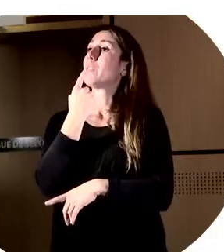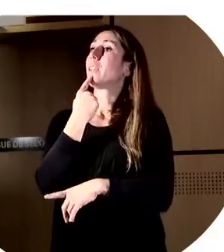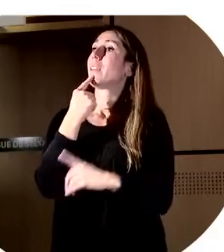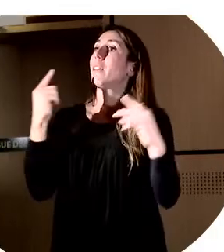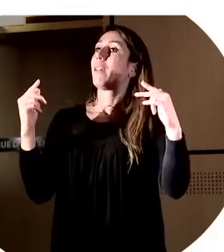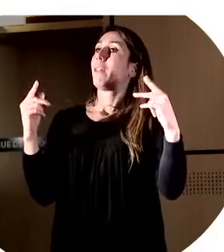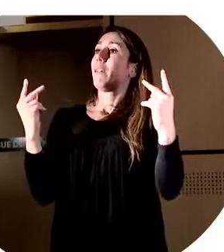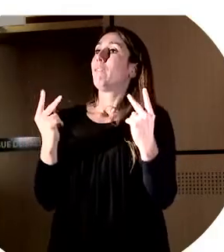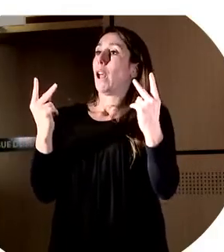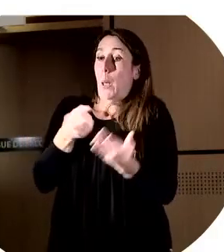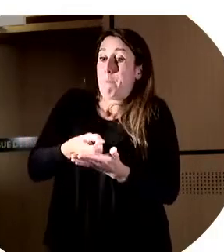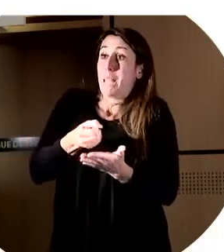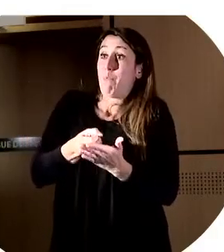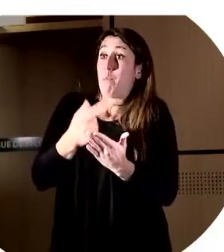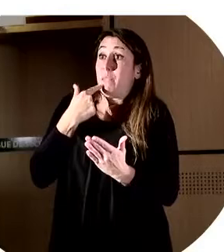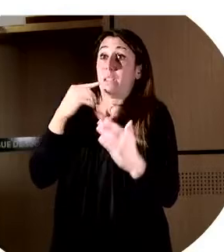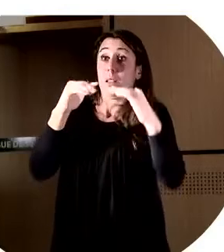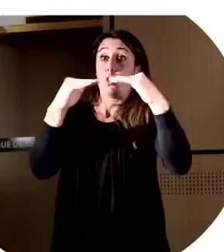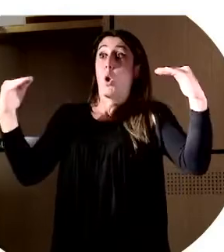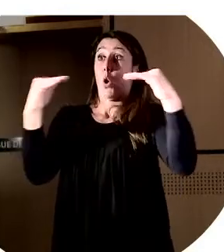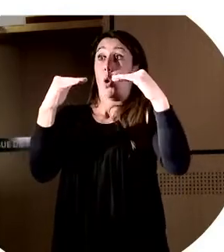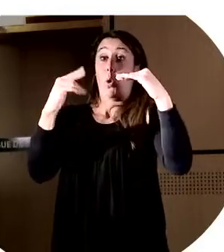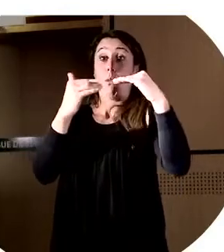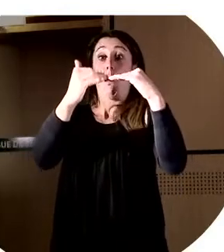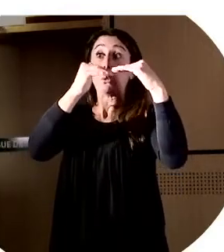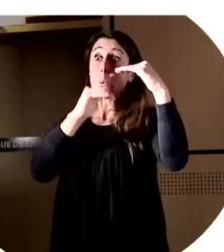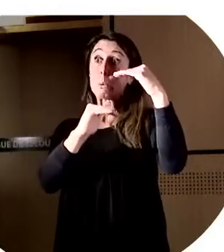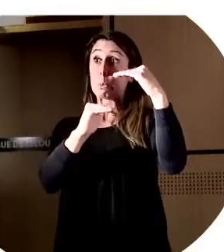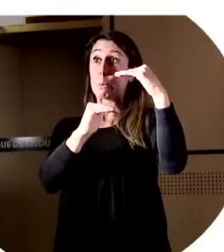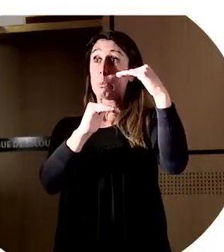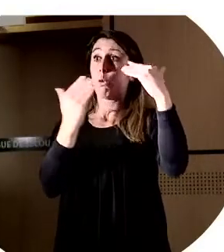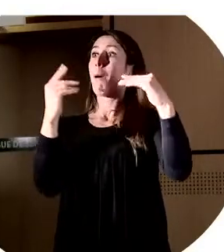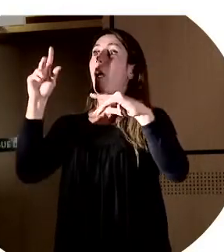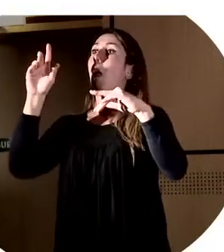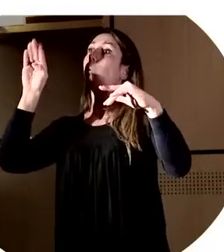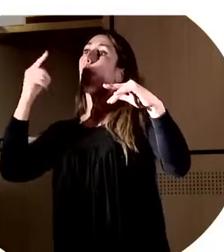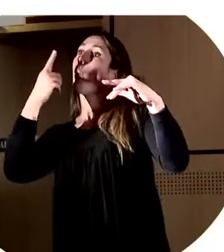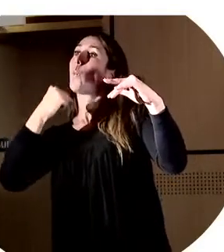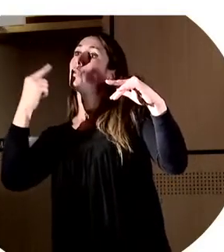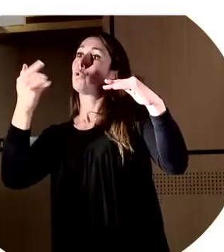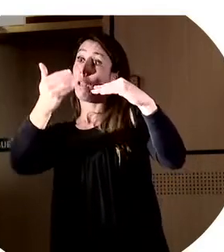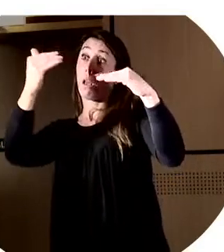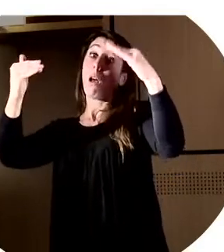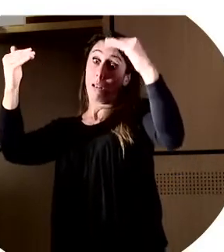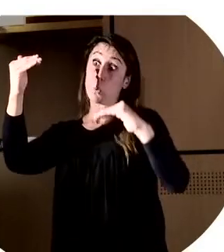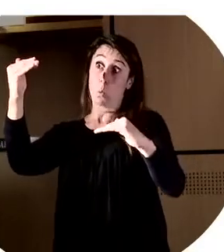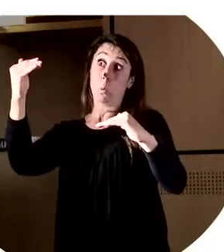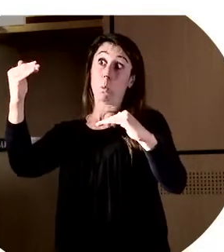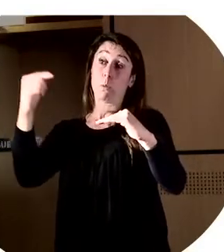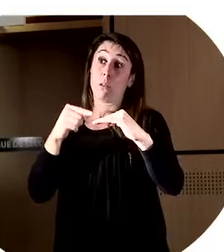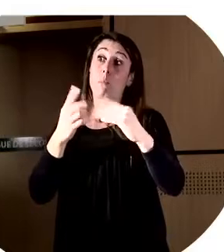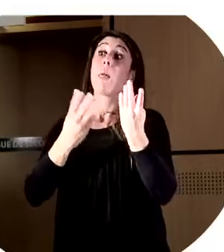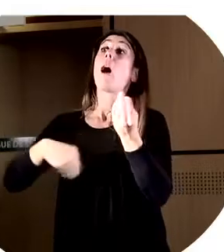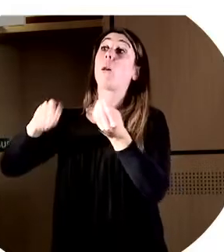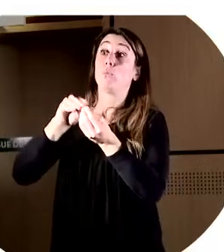valeur minimale qui est en dessous du seuil et qui est inférieure aux 2 autres patients bleus et rouges, mais vous voyez aussi que la